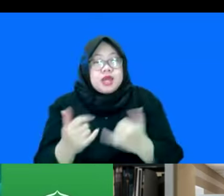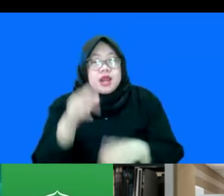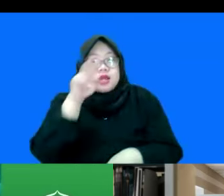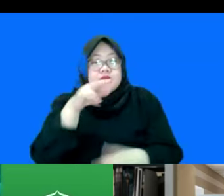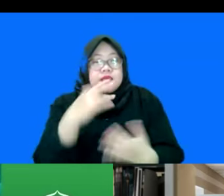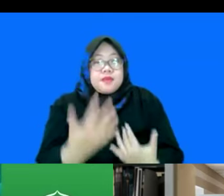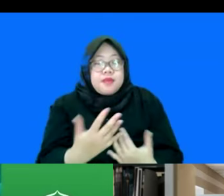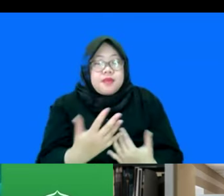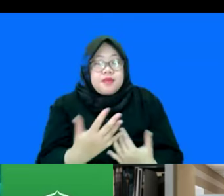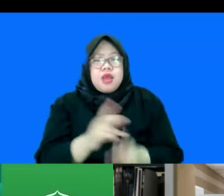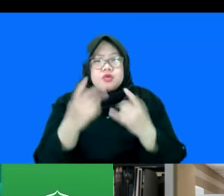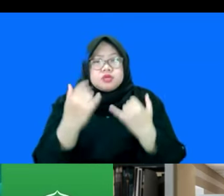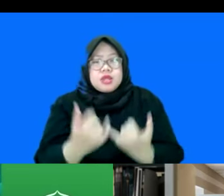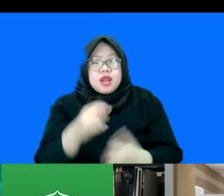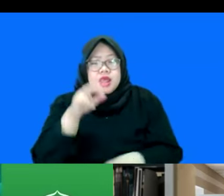justru